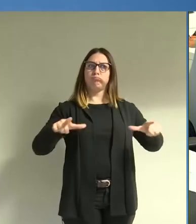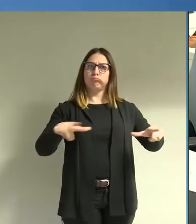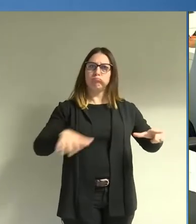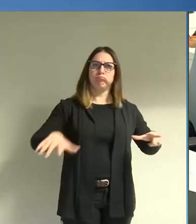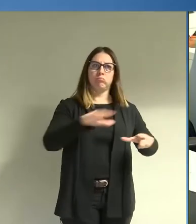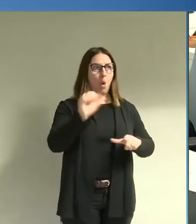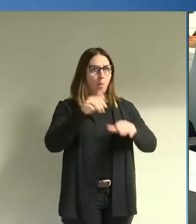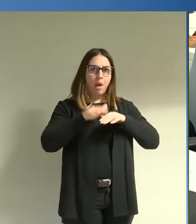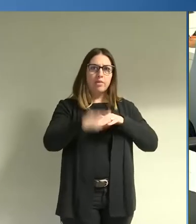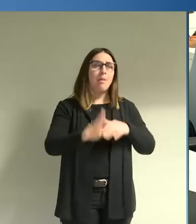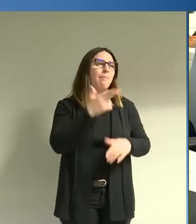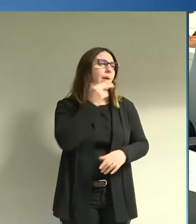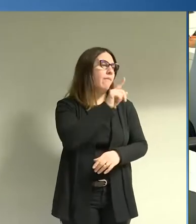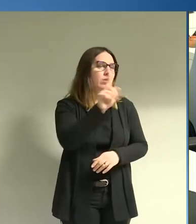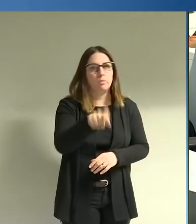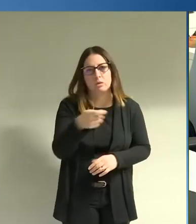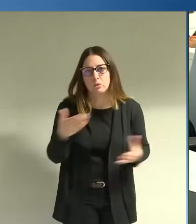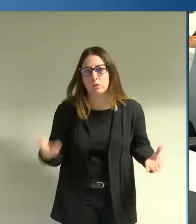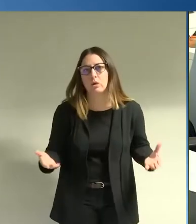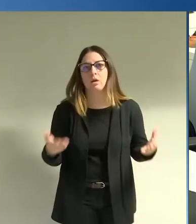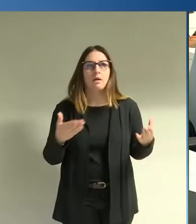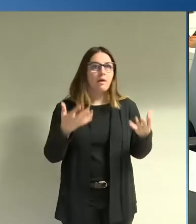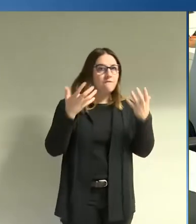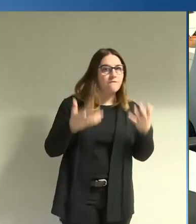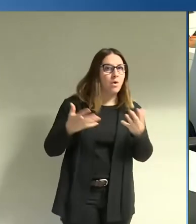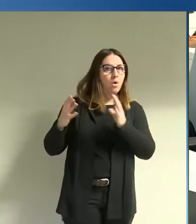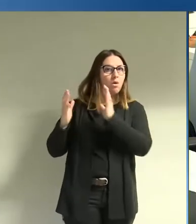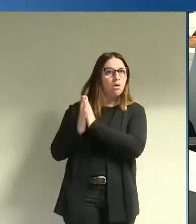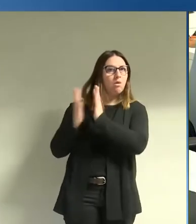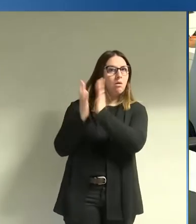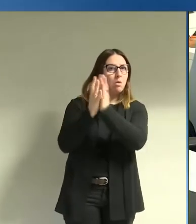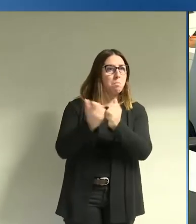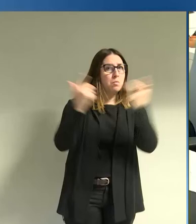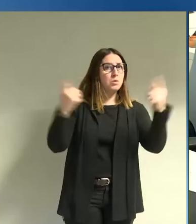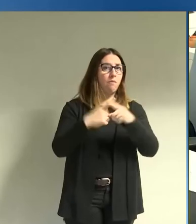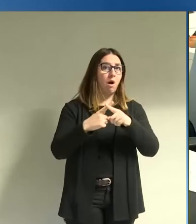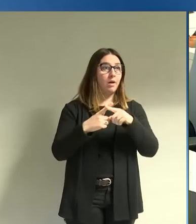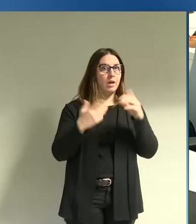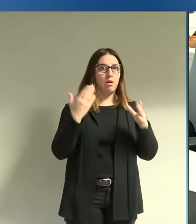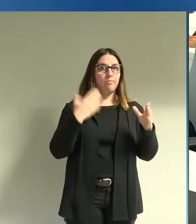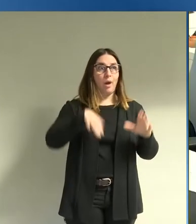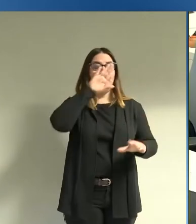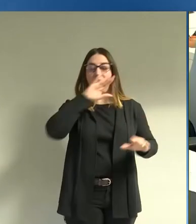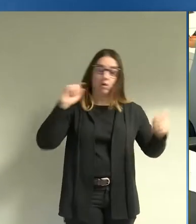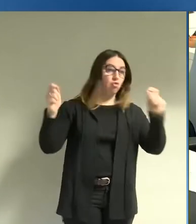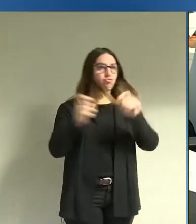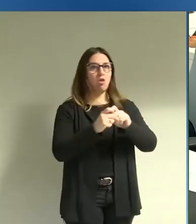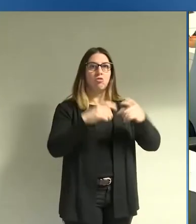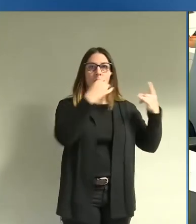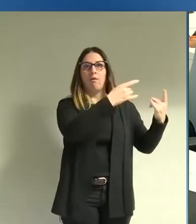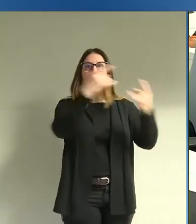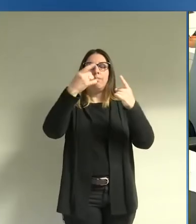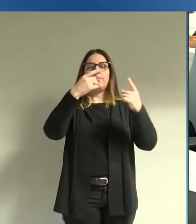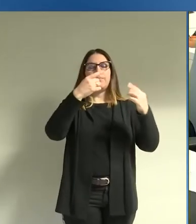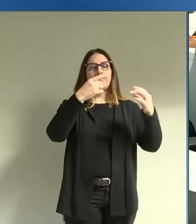étape elle est imparfaite assurément c'était plusieurs séances dont la plupart se sont produits en visio dans des conditions qui n'étaient pas forcément idéale